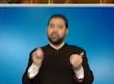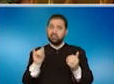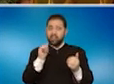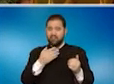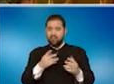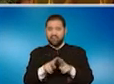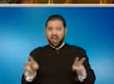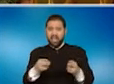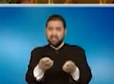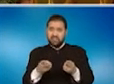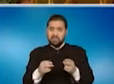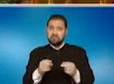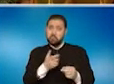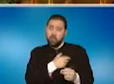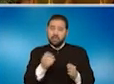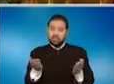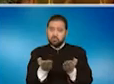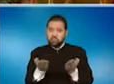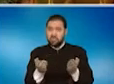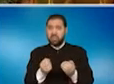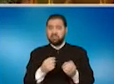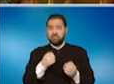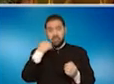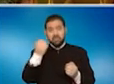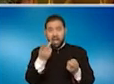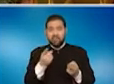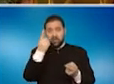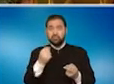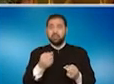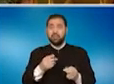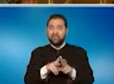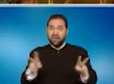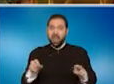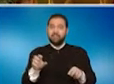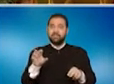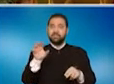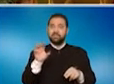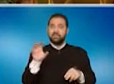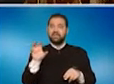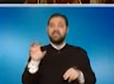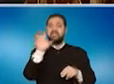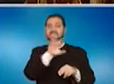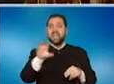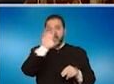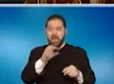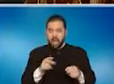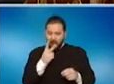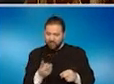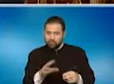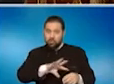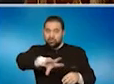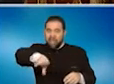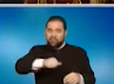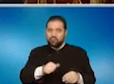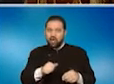să o citească. Și venind un frate străin, cum a văzut-o pe ea, a poftit-o și furând-o, a ieșit. Iar bătrânul nu a